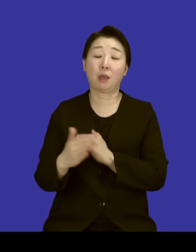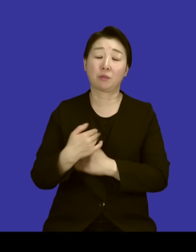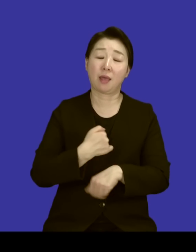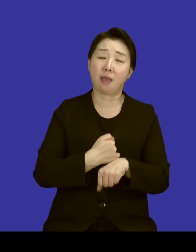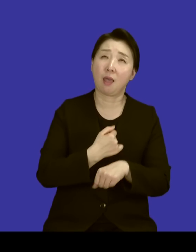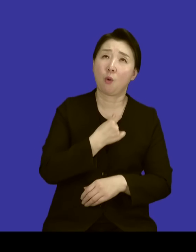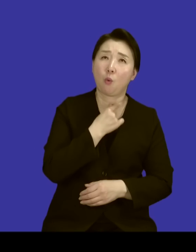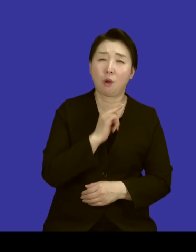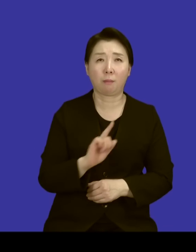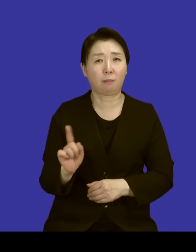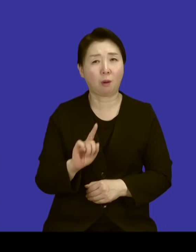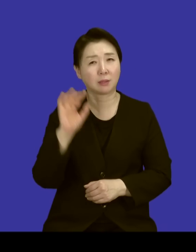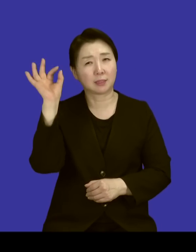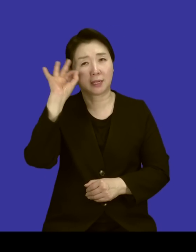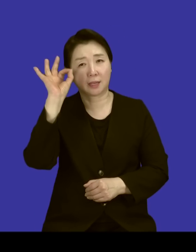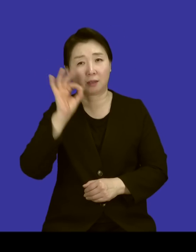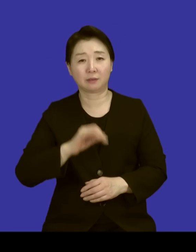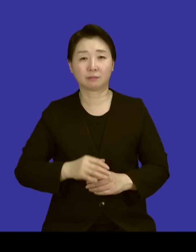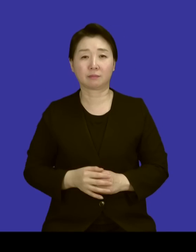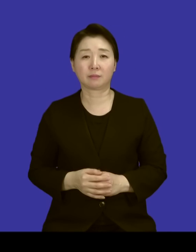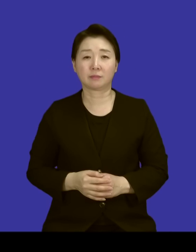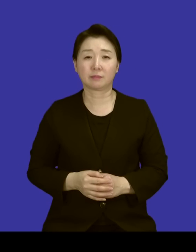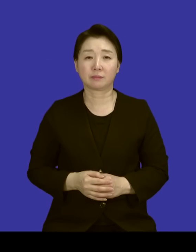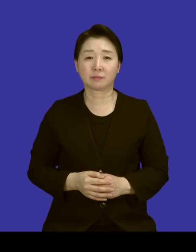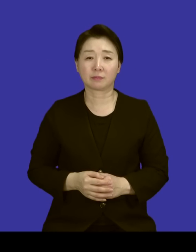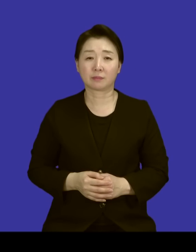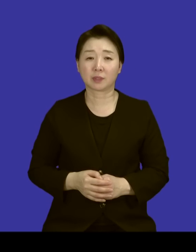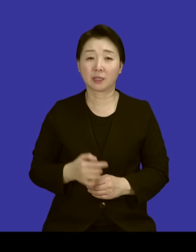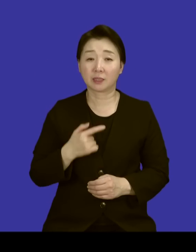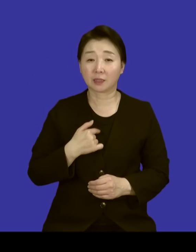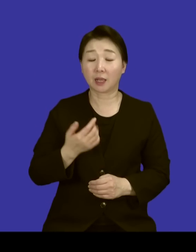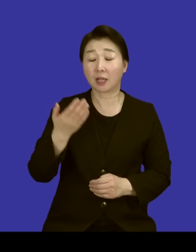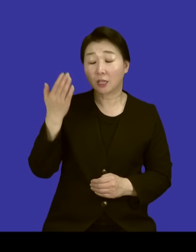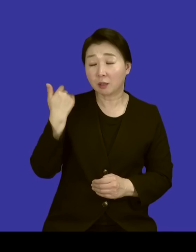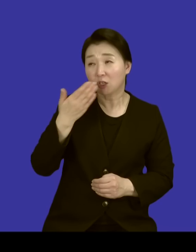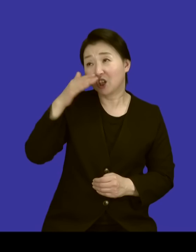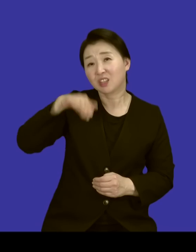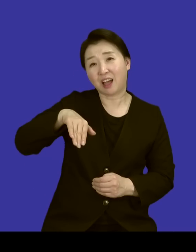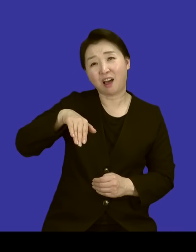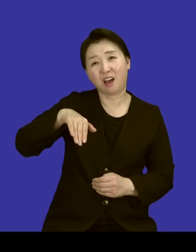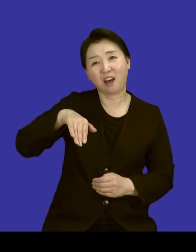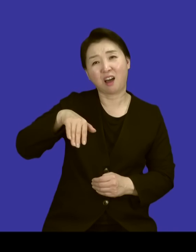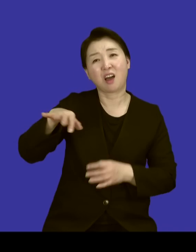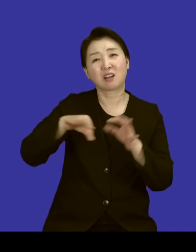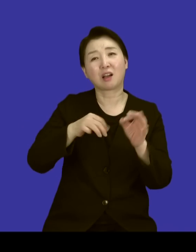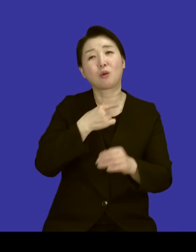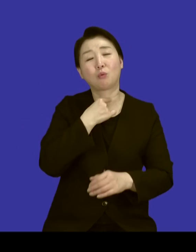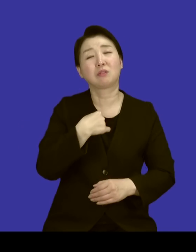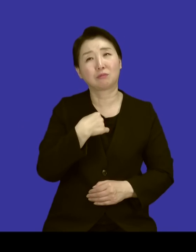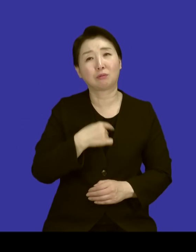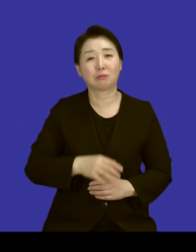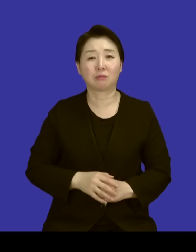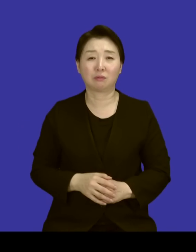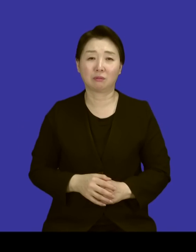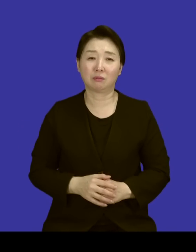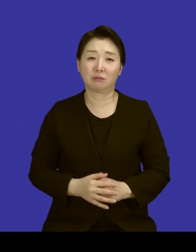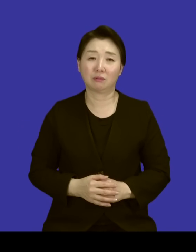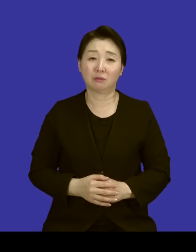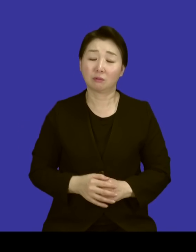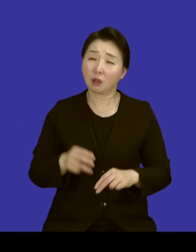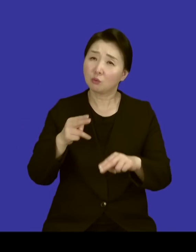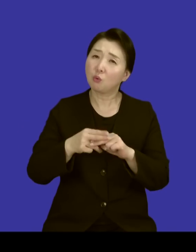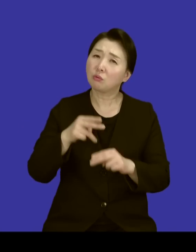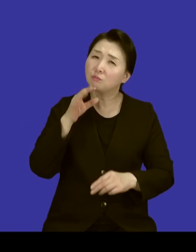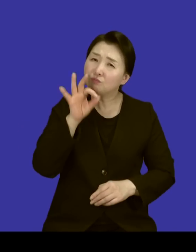뭘 할지를 찾는 중에 예. 제가 옛날부터 식당이 하고 싶더라고요. 식당 일이. 그것도 좀 신기한 그러니까 거예요. 전 요리도 할 줄